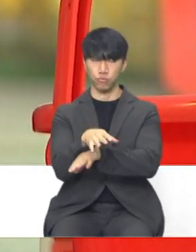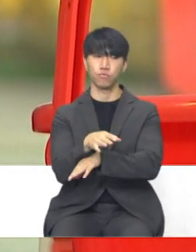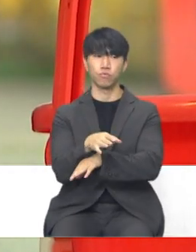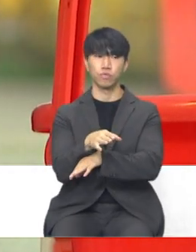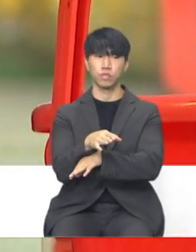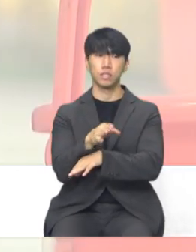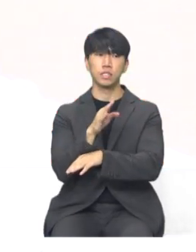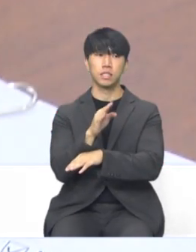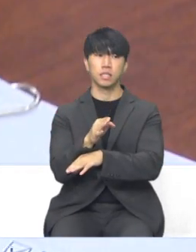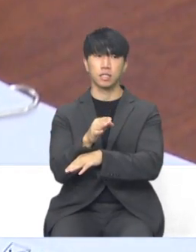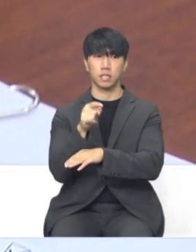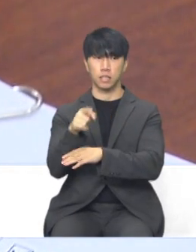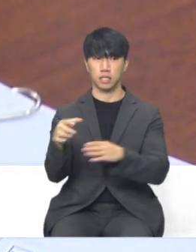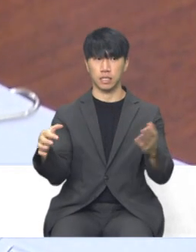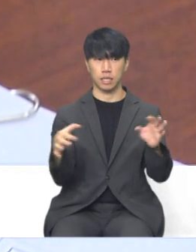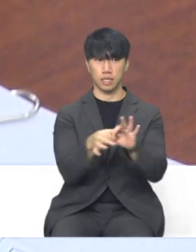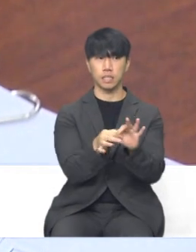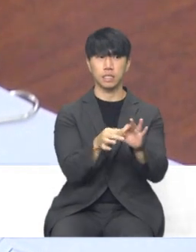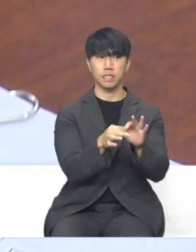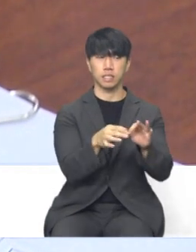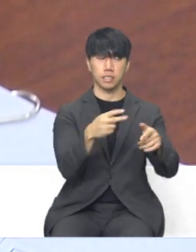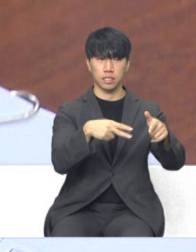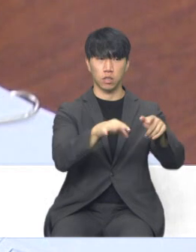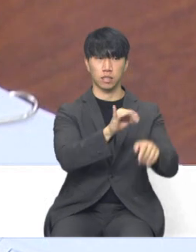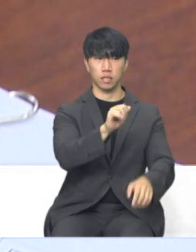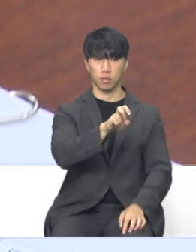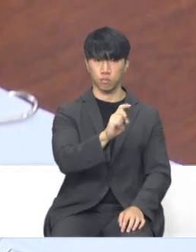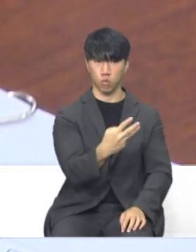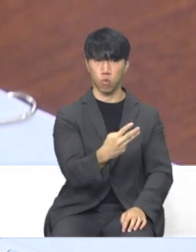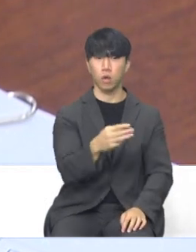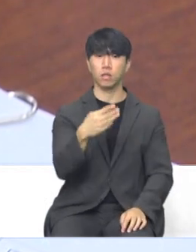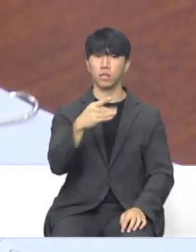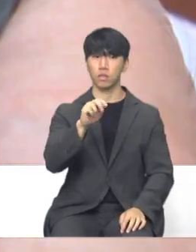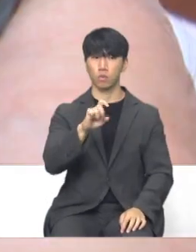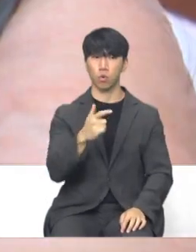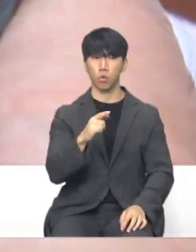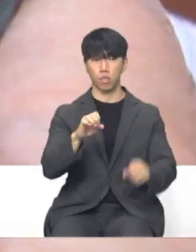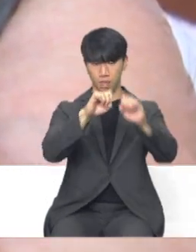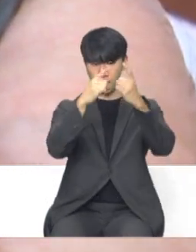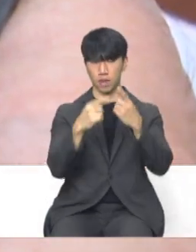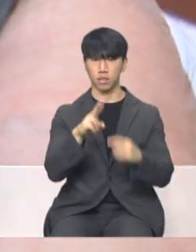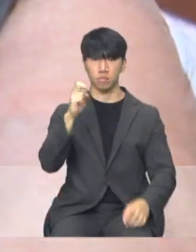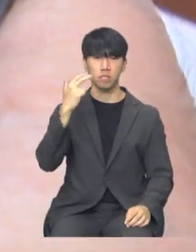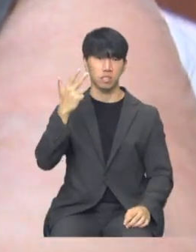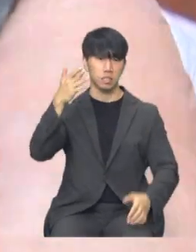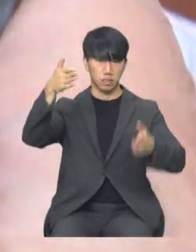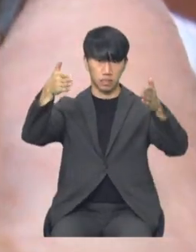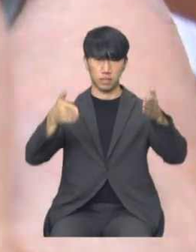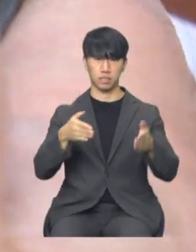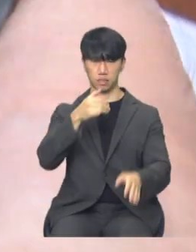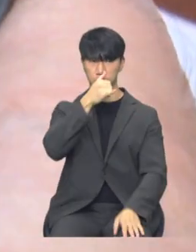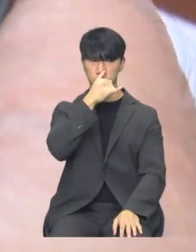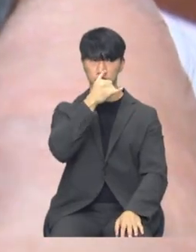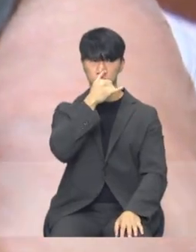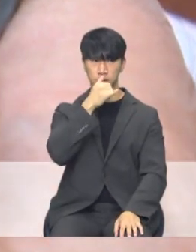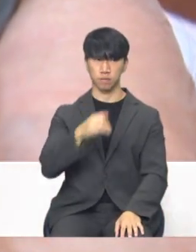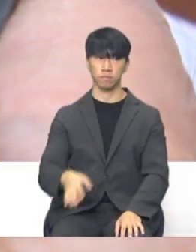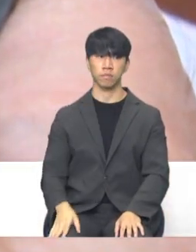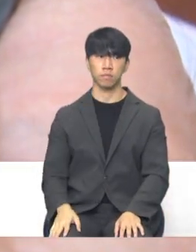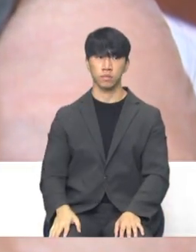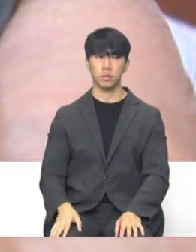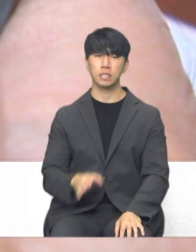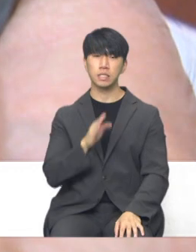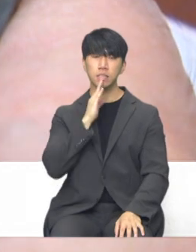인천직구의 상설관인 인천이물과 팀원에서 할인 행사를 27일까지 진행합니다. 인천이음을 통해